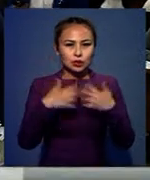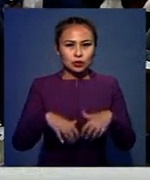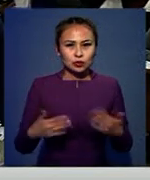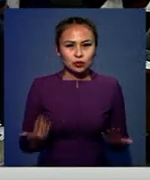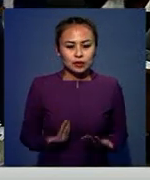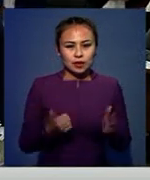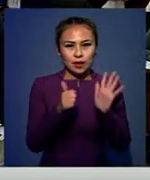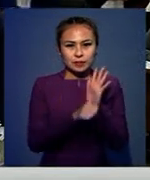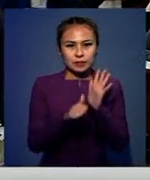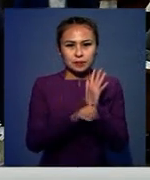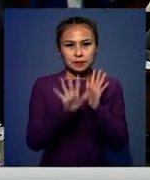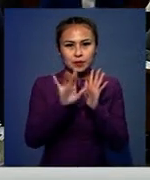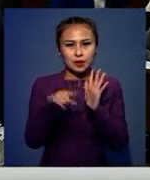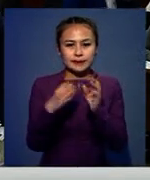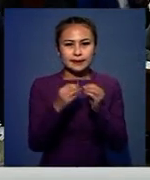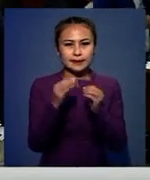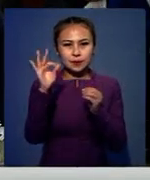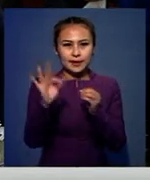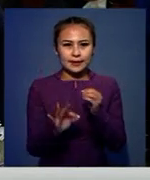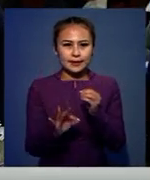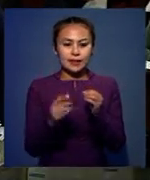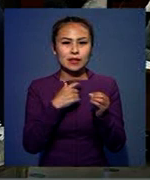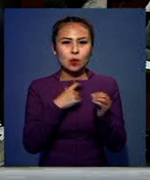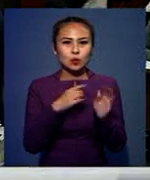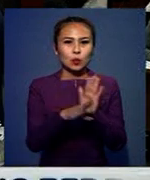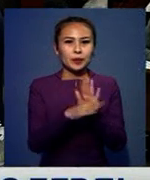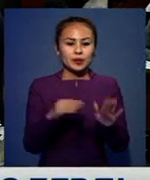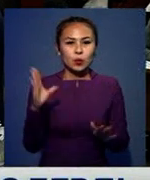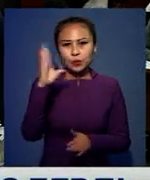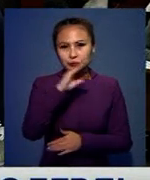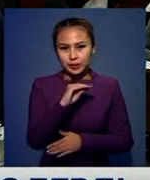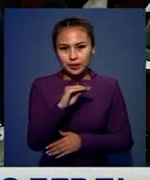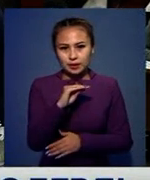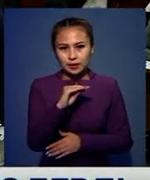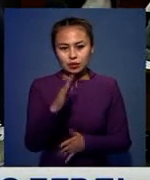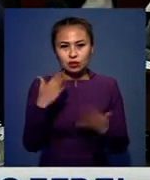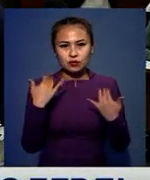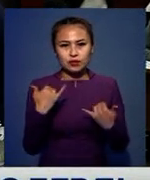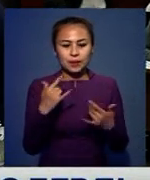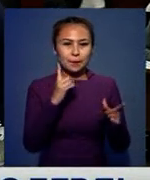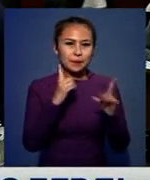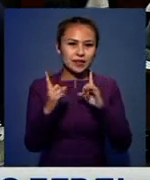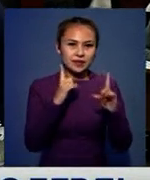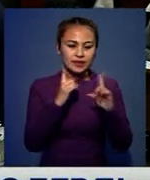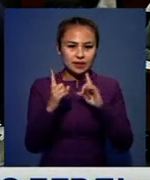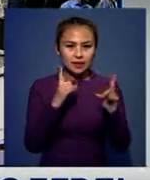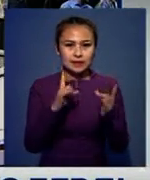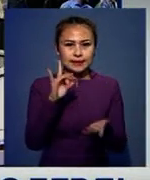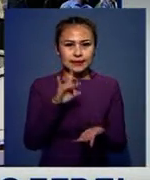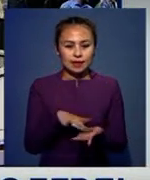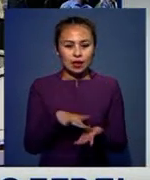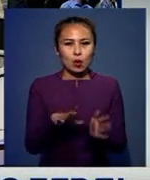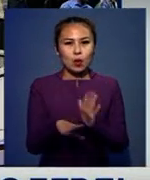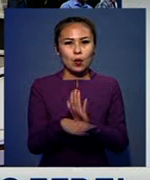тұрғындарының 65,9% дауыс беріп үлгірген екен. Жаңа ғана брифинг барысында орталық